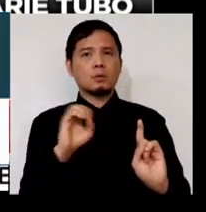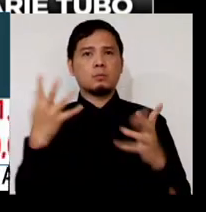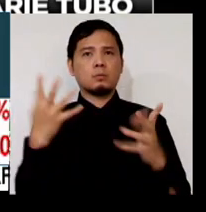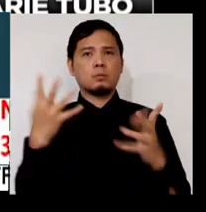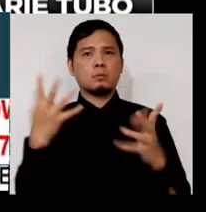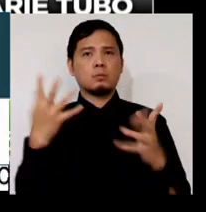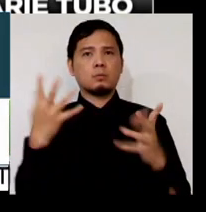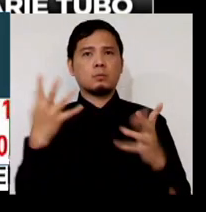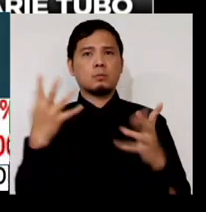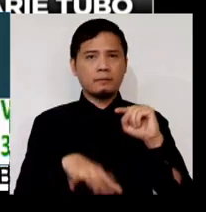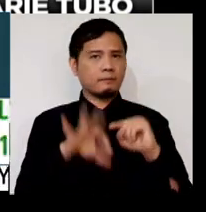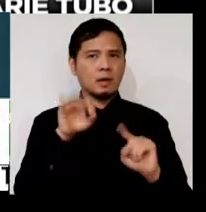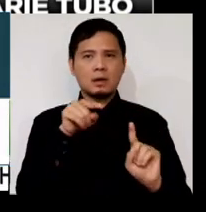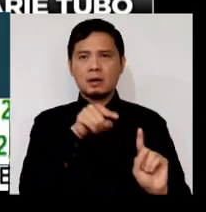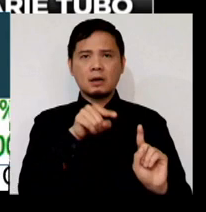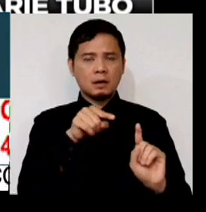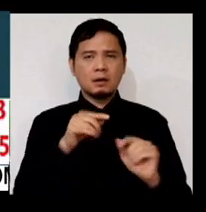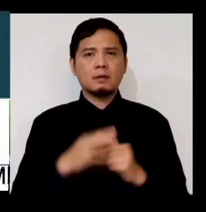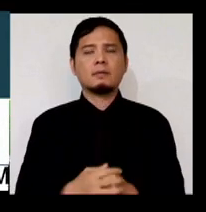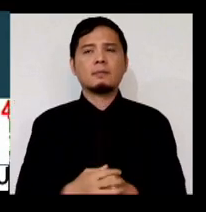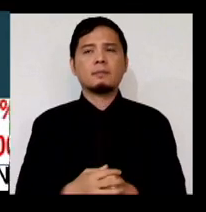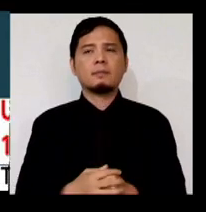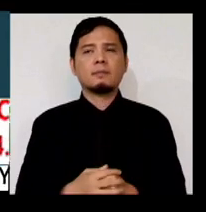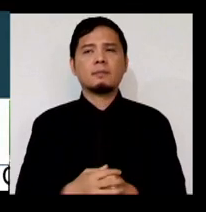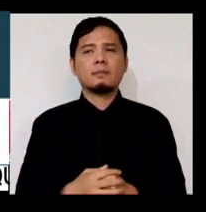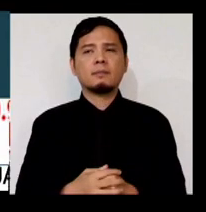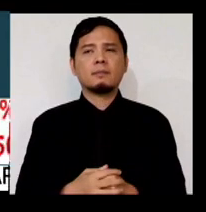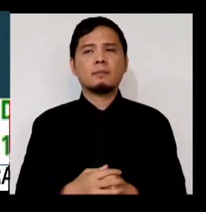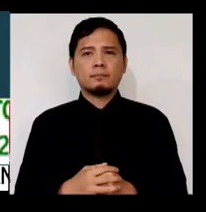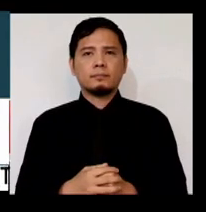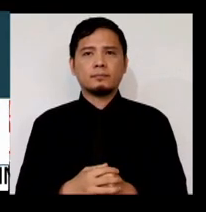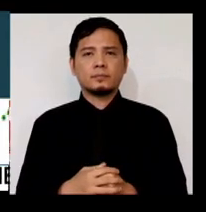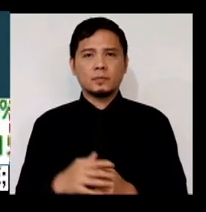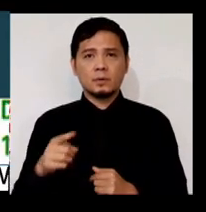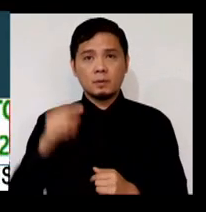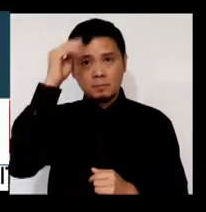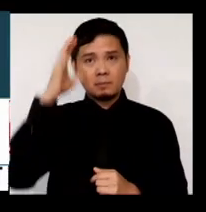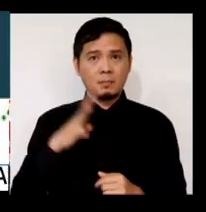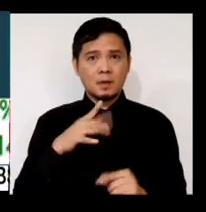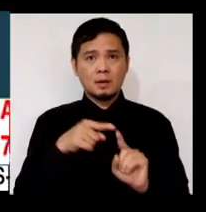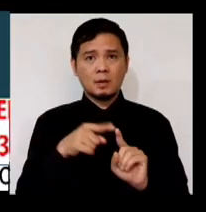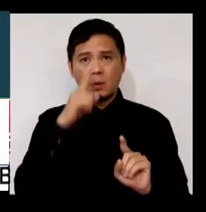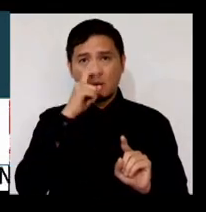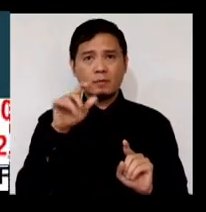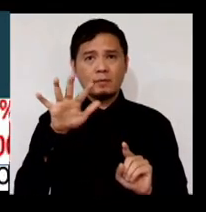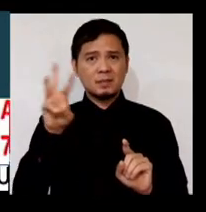wala pa nakikita yung tao na si Florencio Blanco, 56 years old, ng barangay Punon,